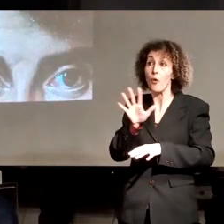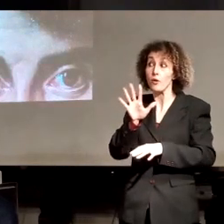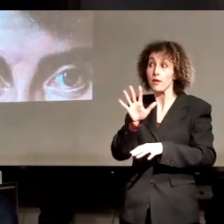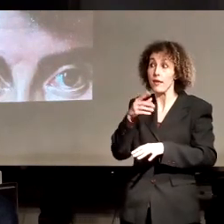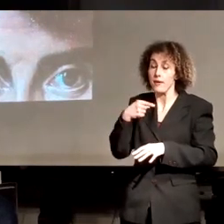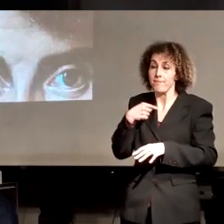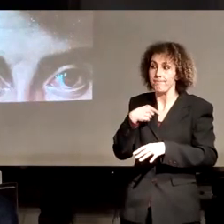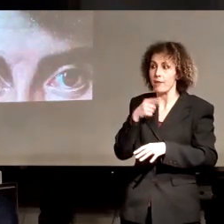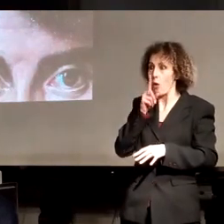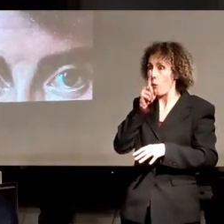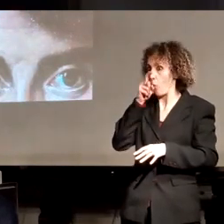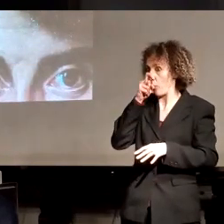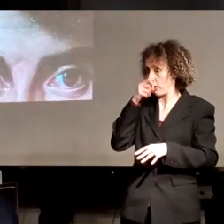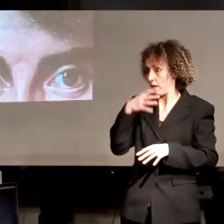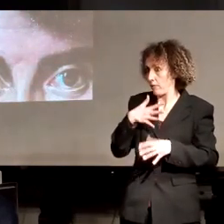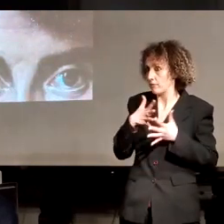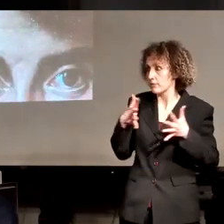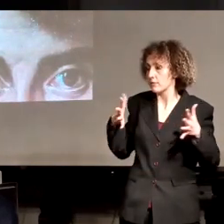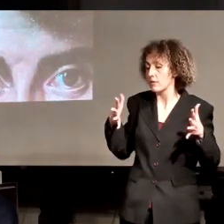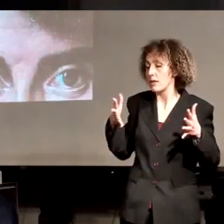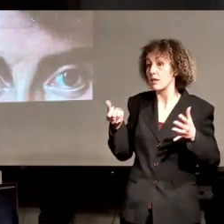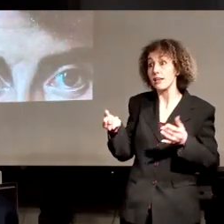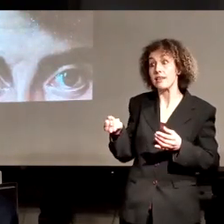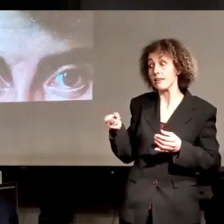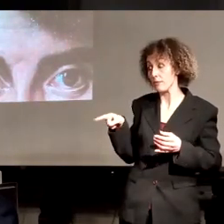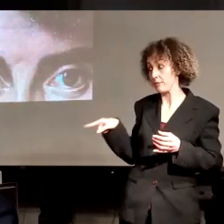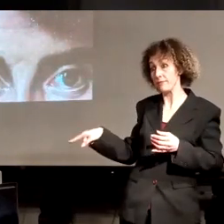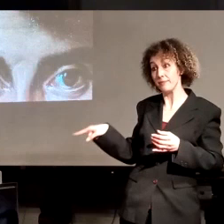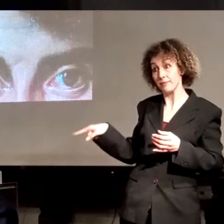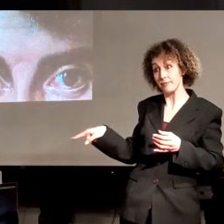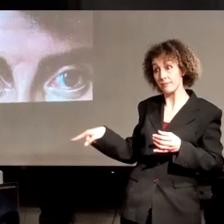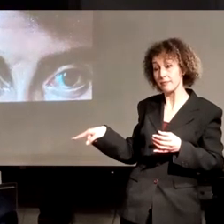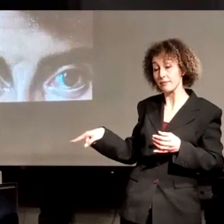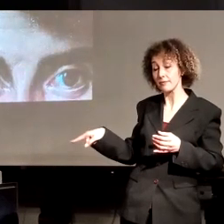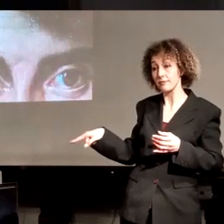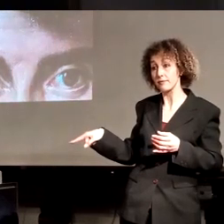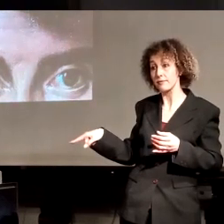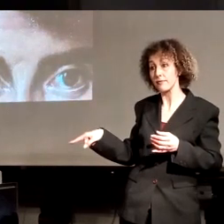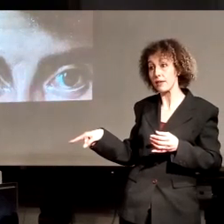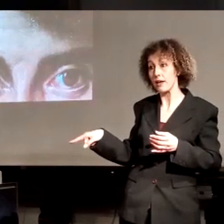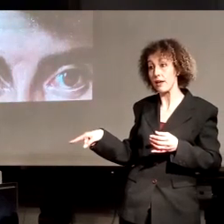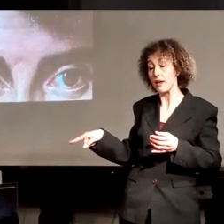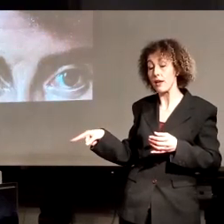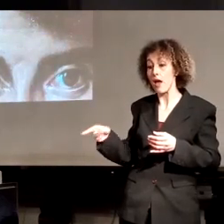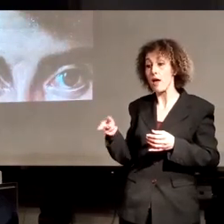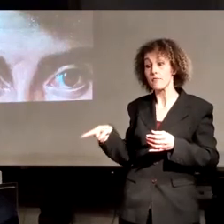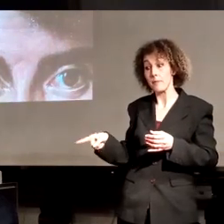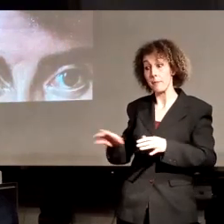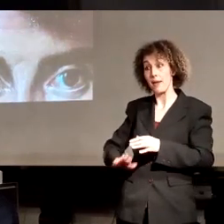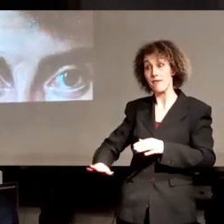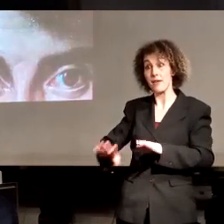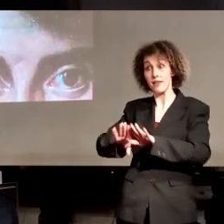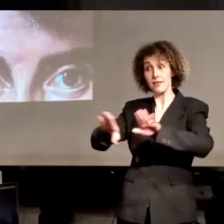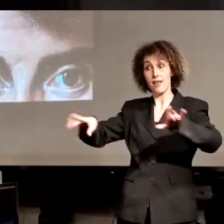crescente curiosità ecco lui il signore gli dissi indicando nel cassetto posato sul pavimento